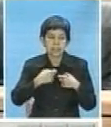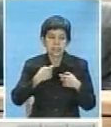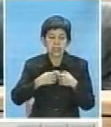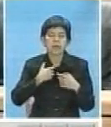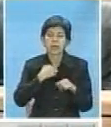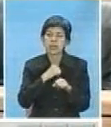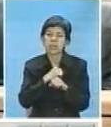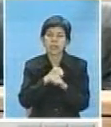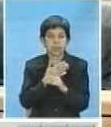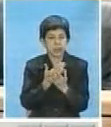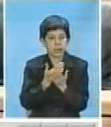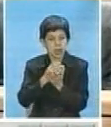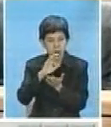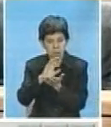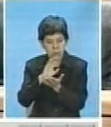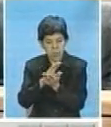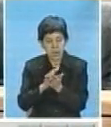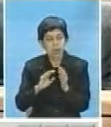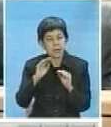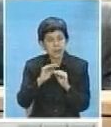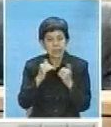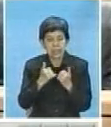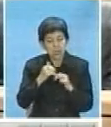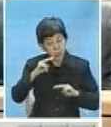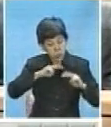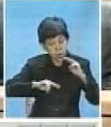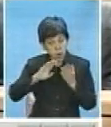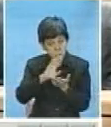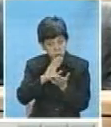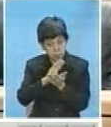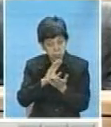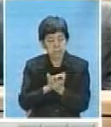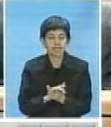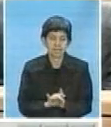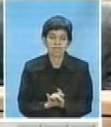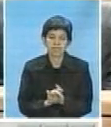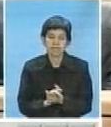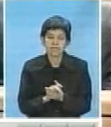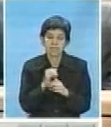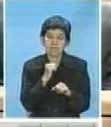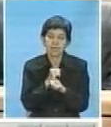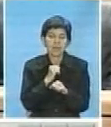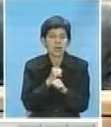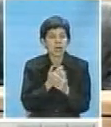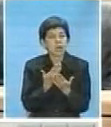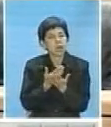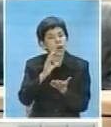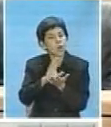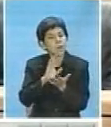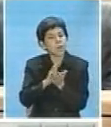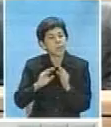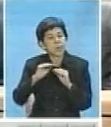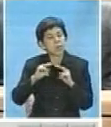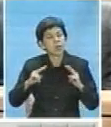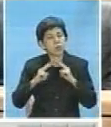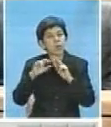ำให้งบนี้เพิ่มเพราะหลักการพิจารณางบประมาณก็คือไม่สามารถที่จะเพิ่มงบประมาณในกระทรวงวิทยาศ